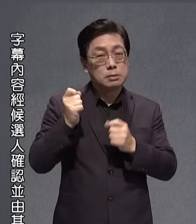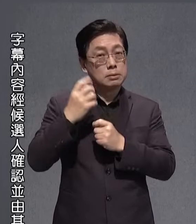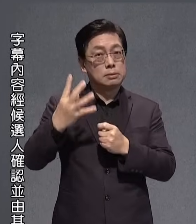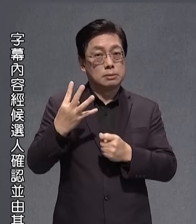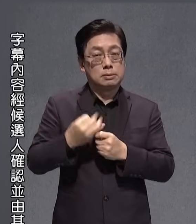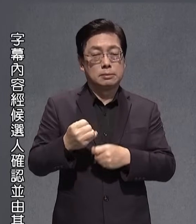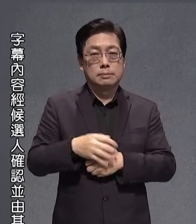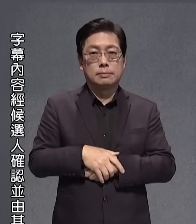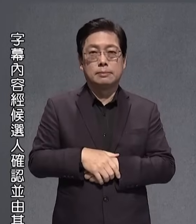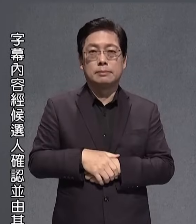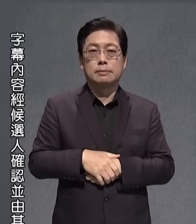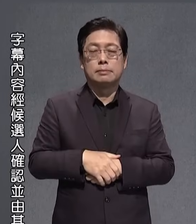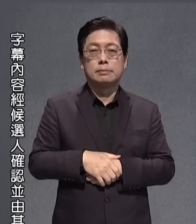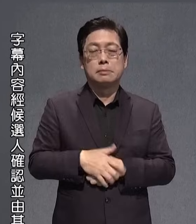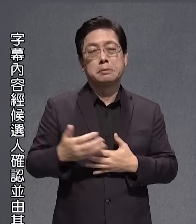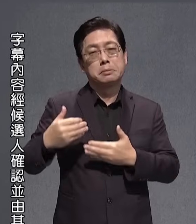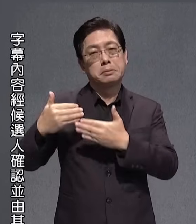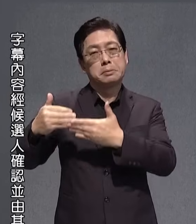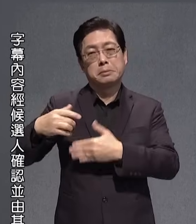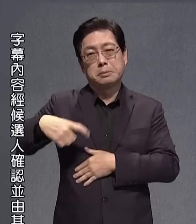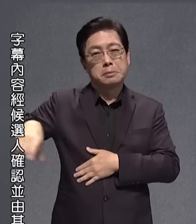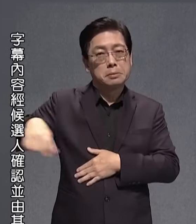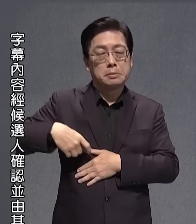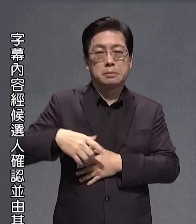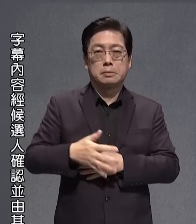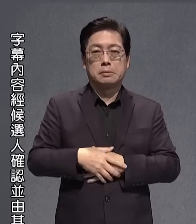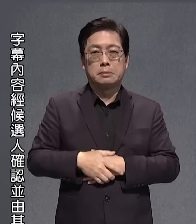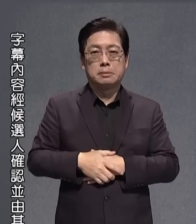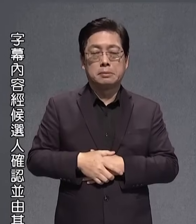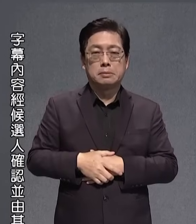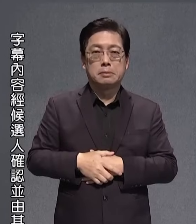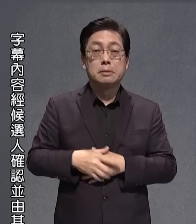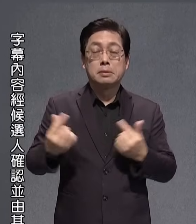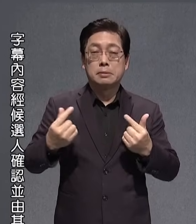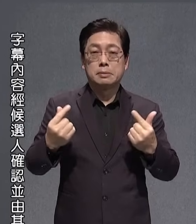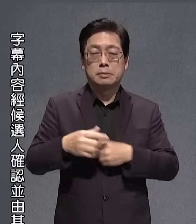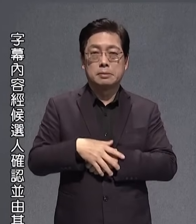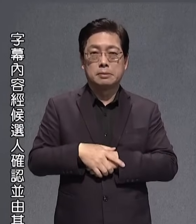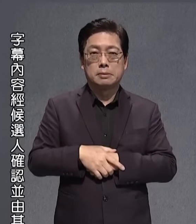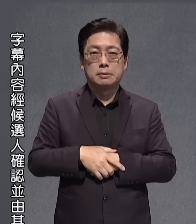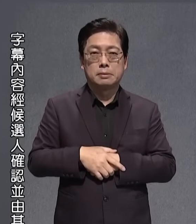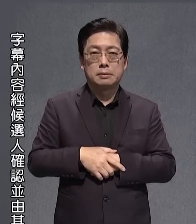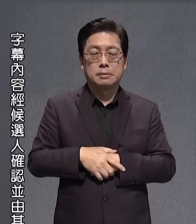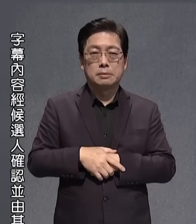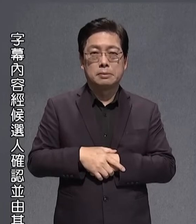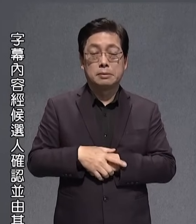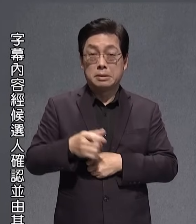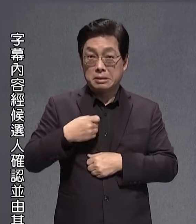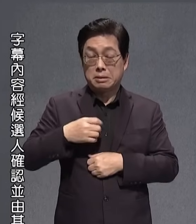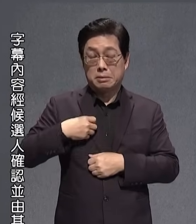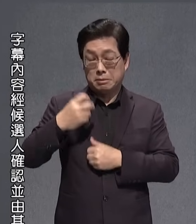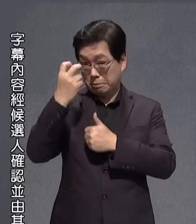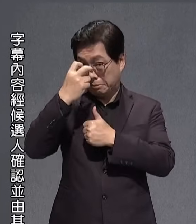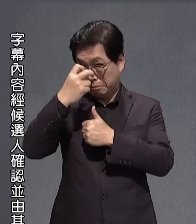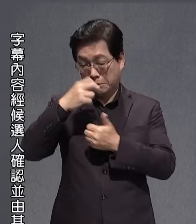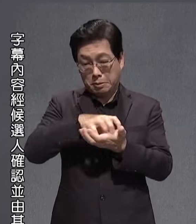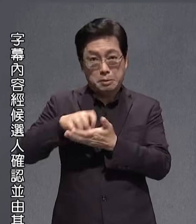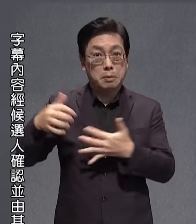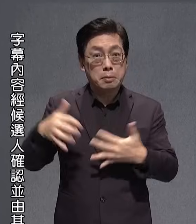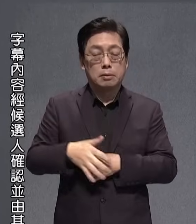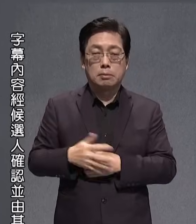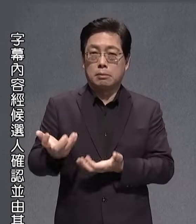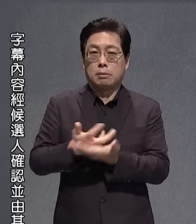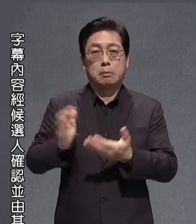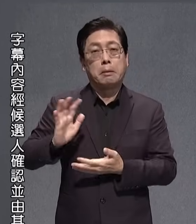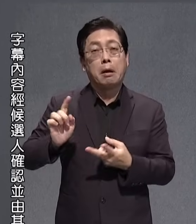年，啊，两岸各地特点，啊，尤其为了检疫的问题，也不去